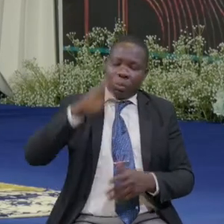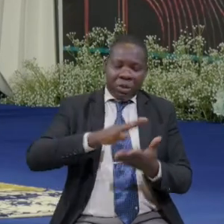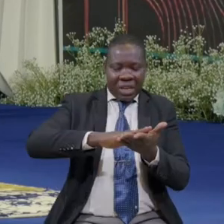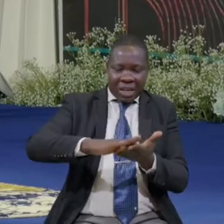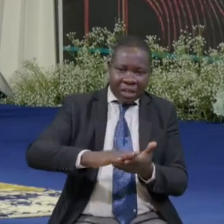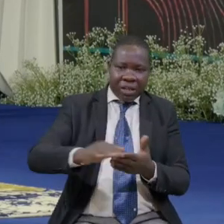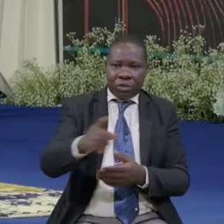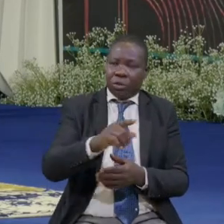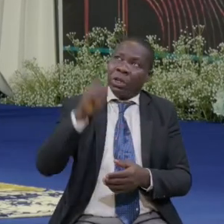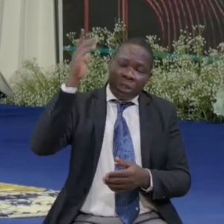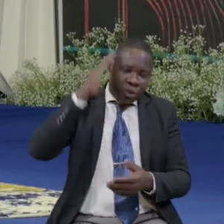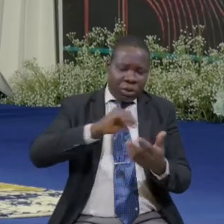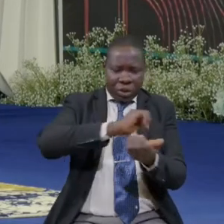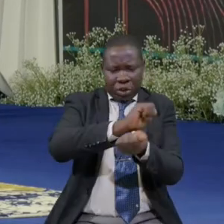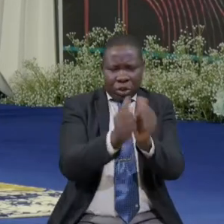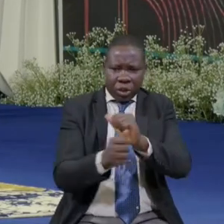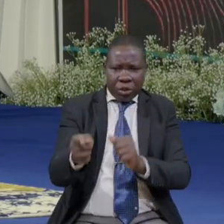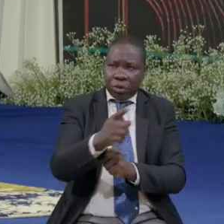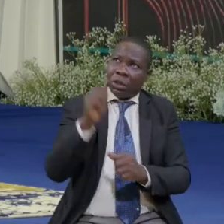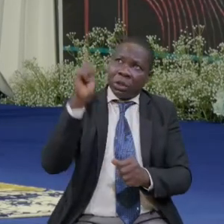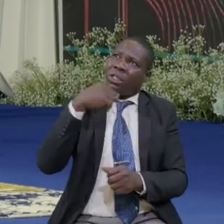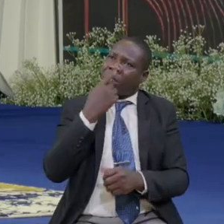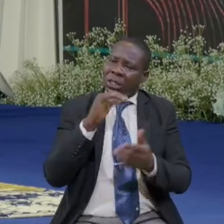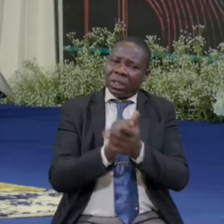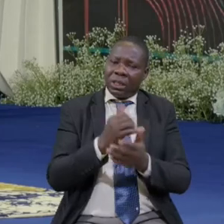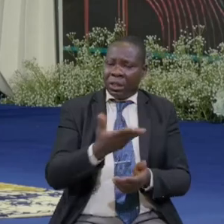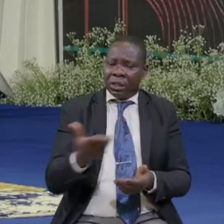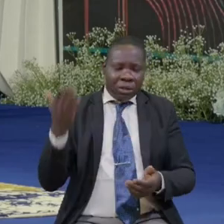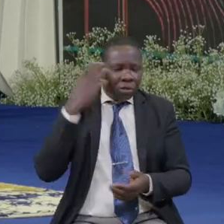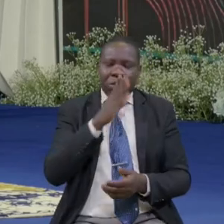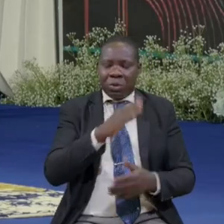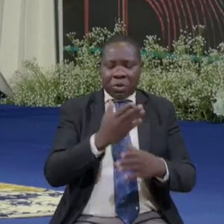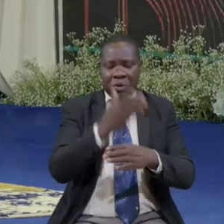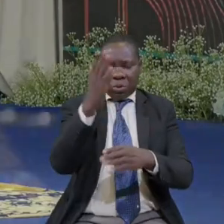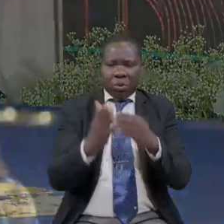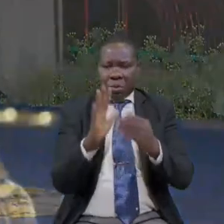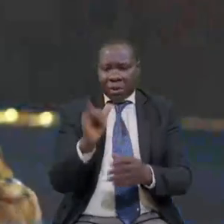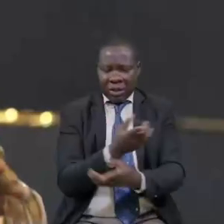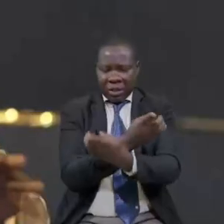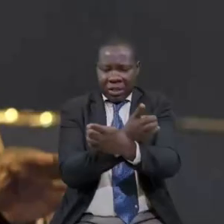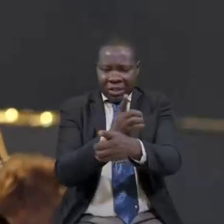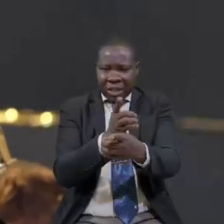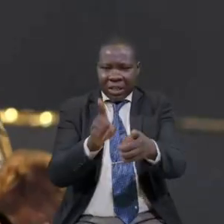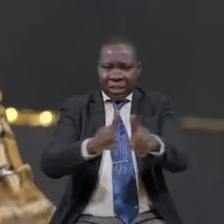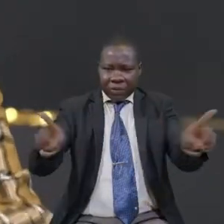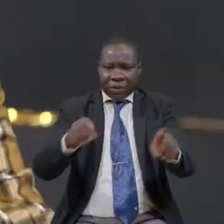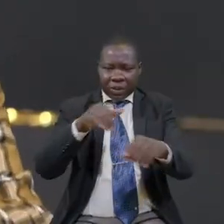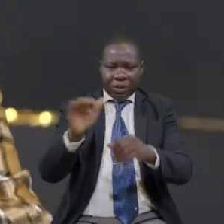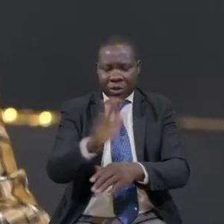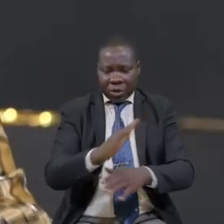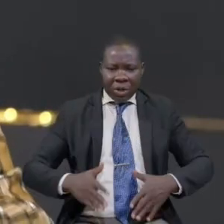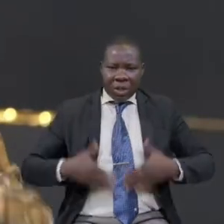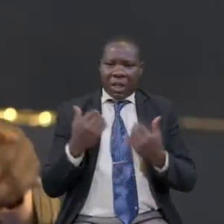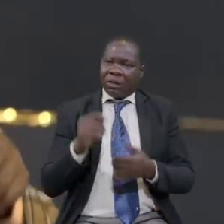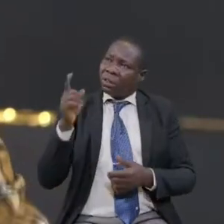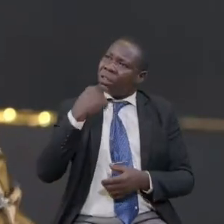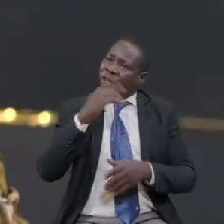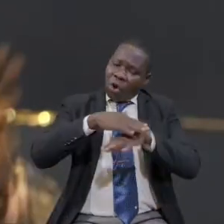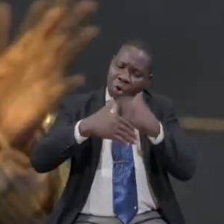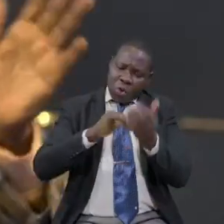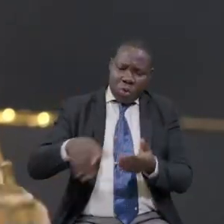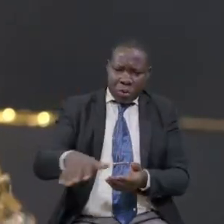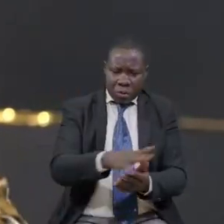et dit qu'il va vous changer, et dit que les choses seront totalement différentes dans votre vie. Et que toutes ces